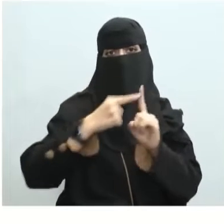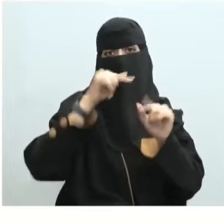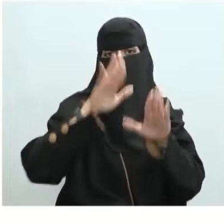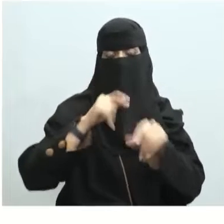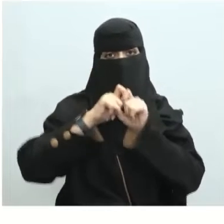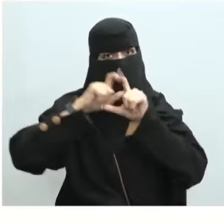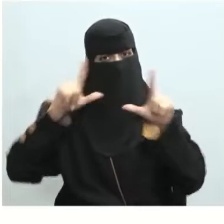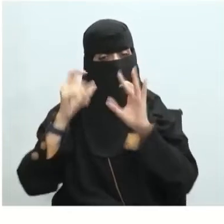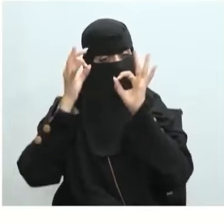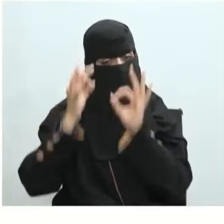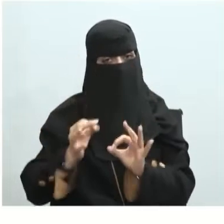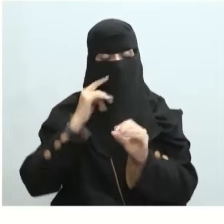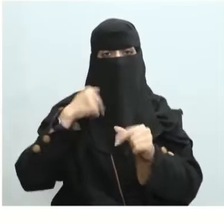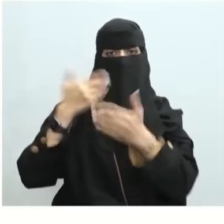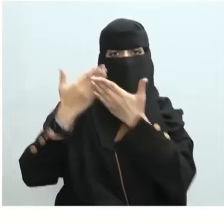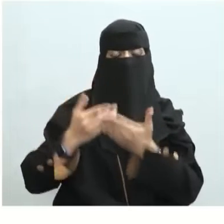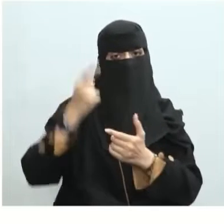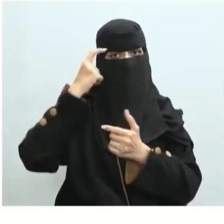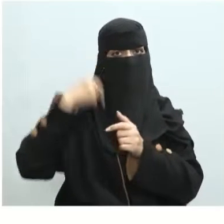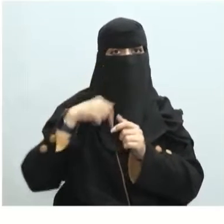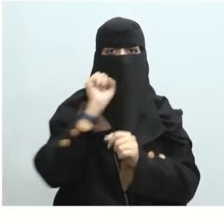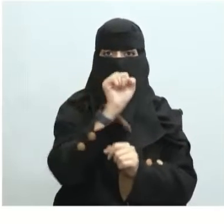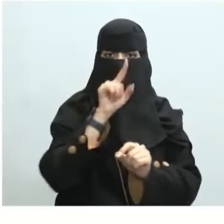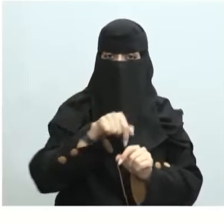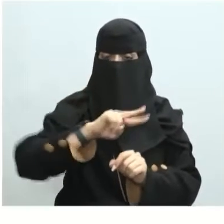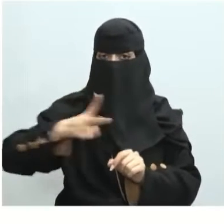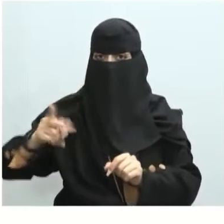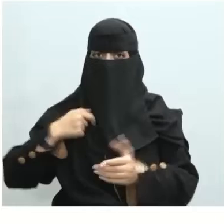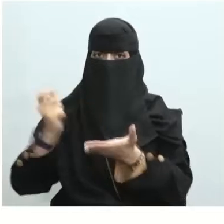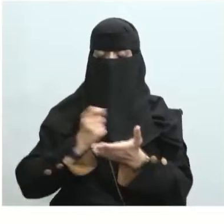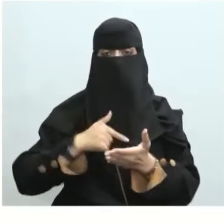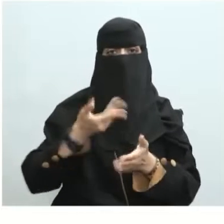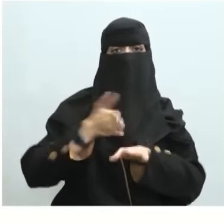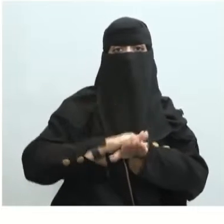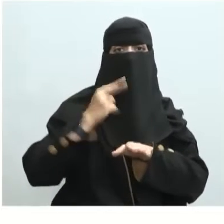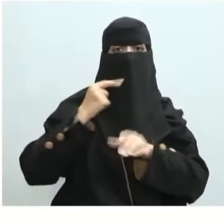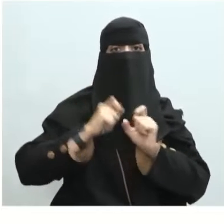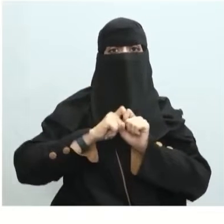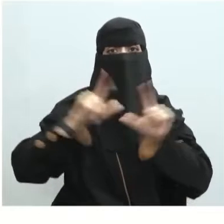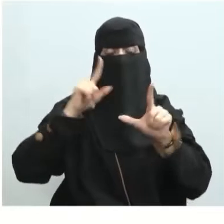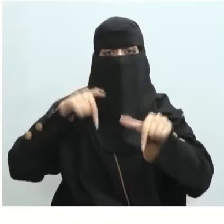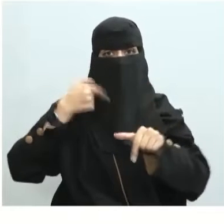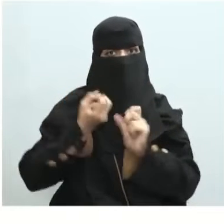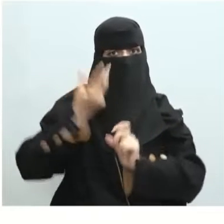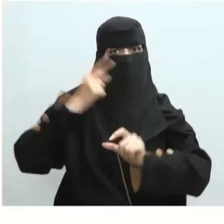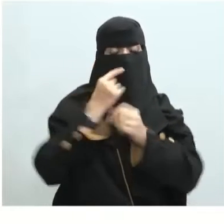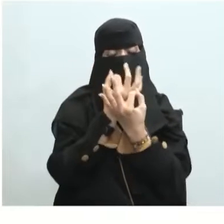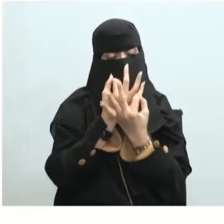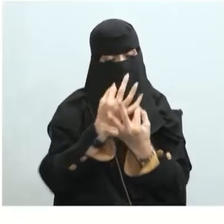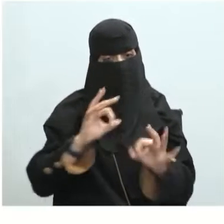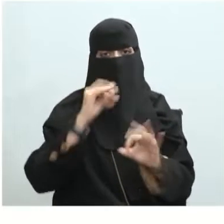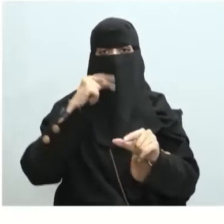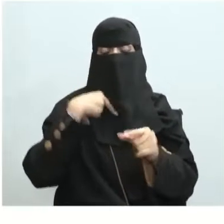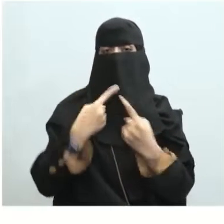ودقيق وتساعدك معرفتك بخصائص الانواع الكتابيه على تقديم افكارك وافيه واضحه